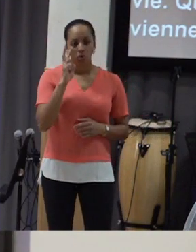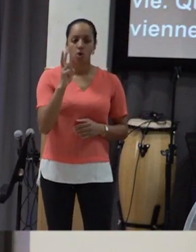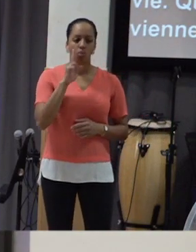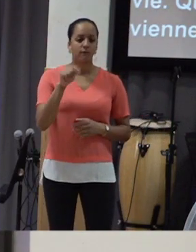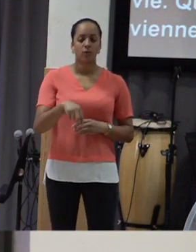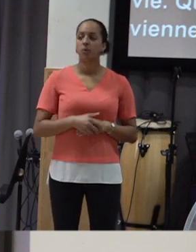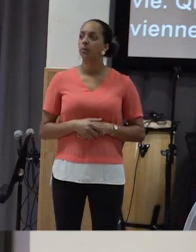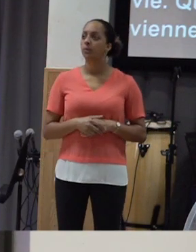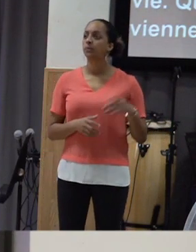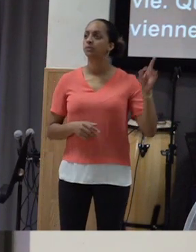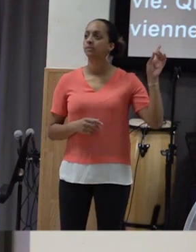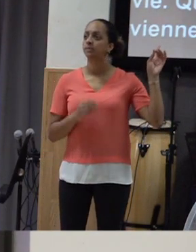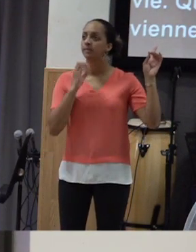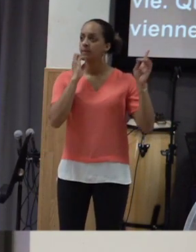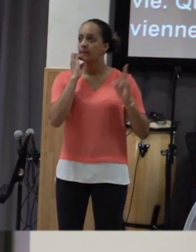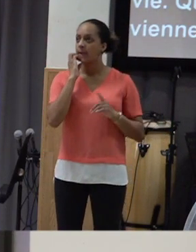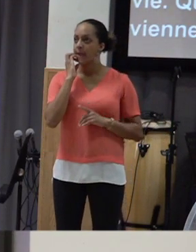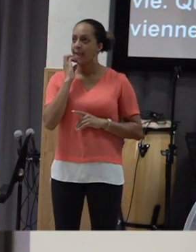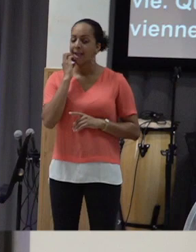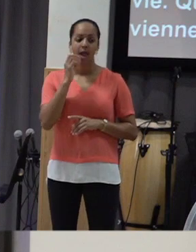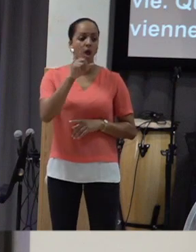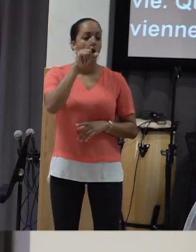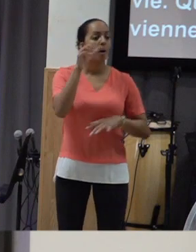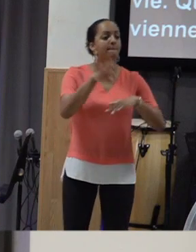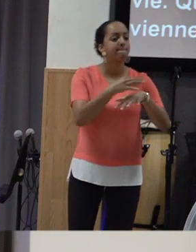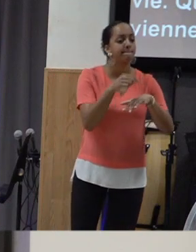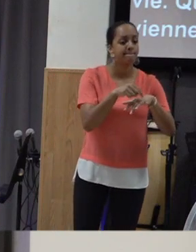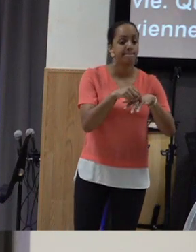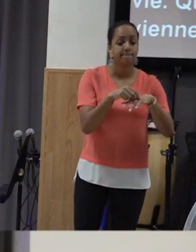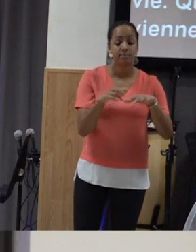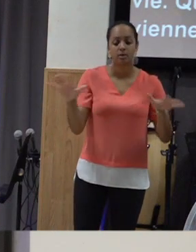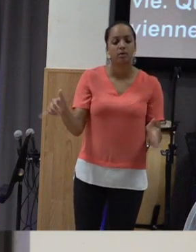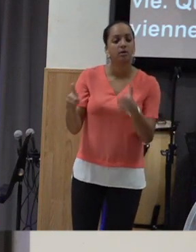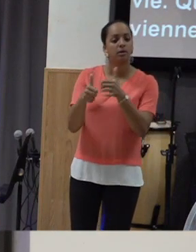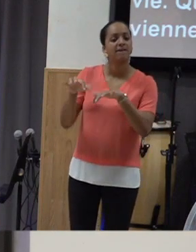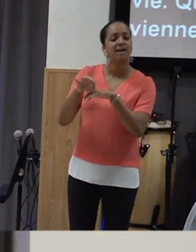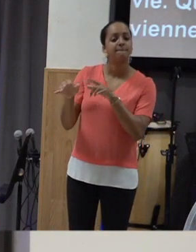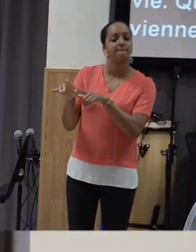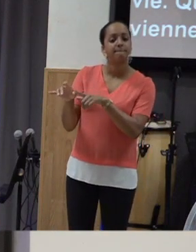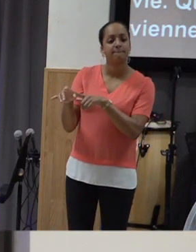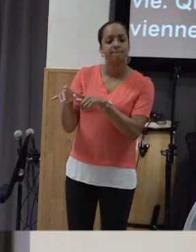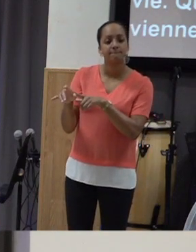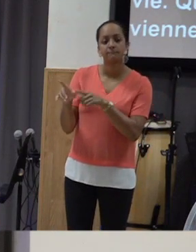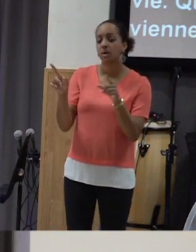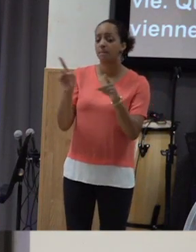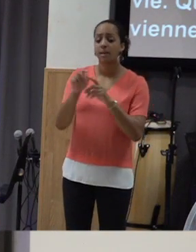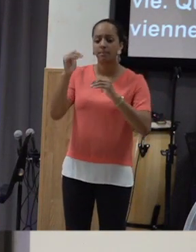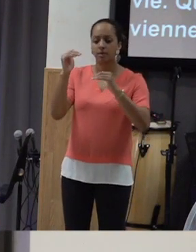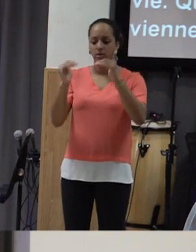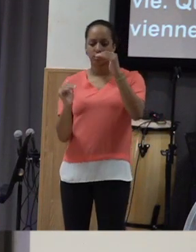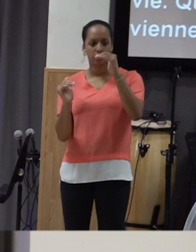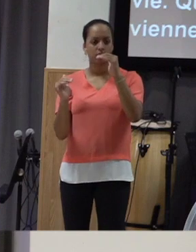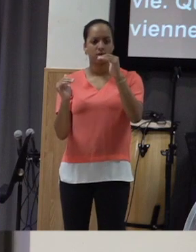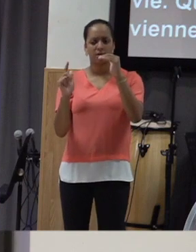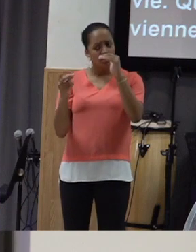1 Pierre 3, 7 dira « Marie, montrez à votre tour de la sagesse dans vos rapports avec vos femmes, comme avec un sexe plus faible.